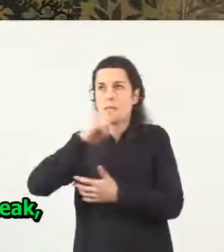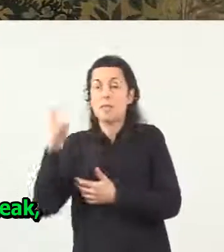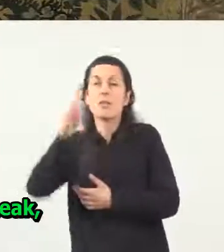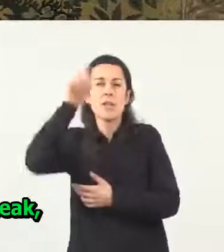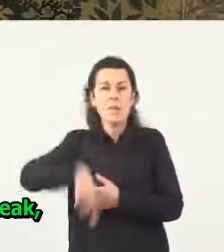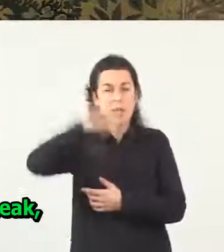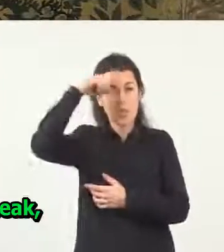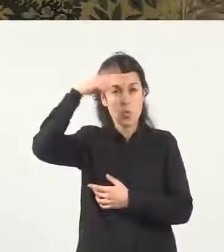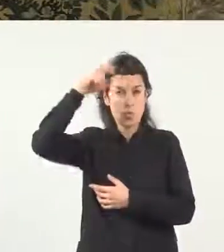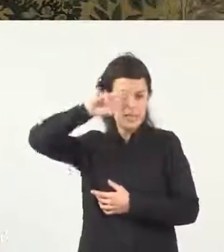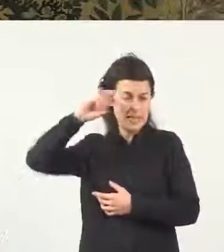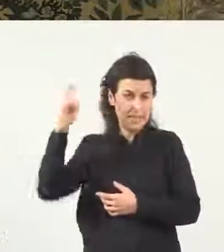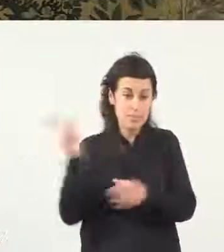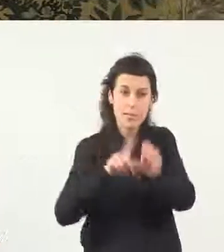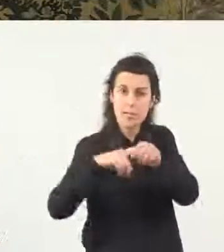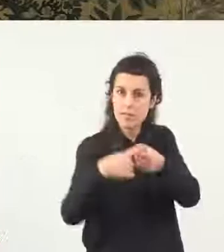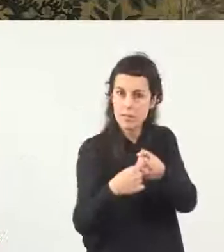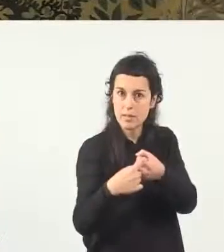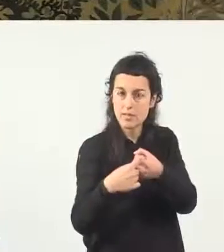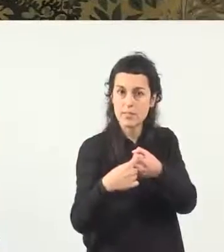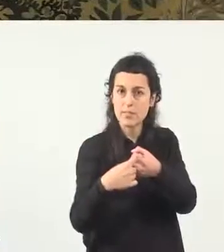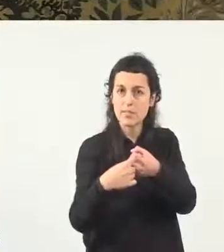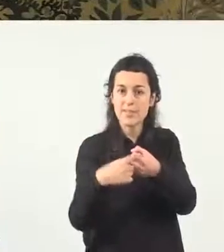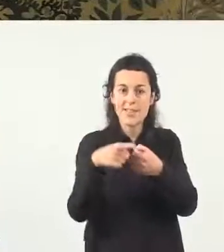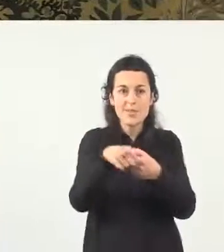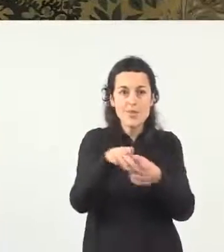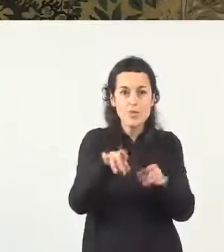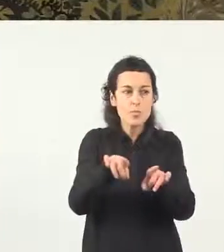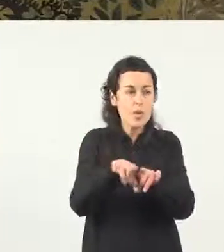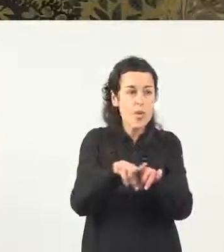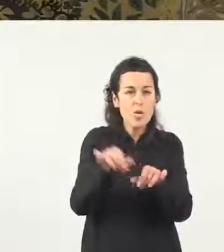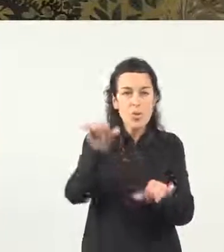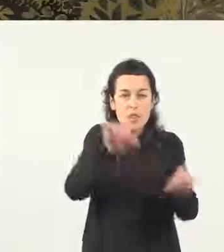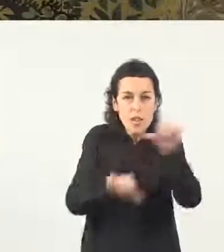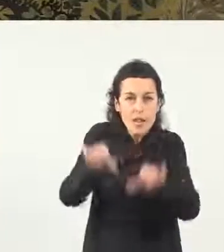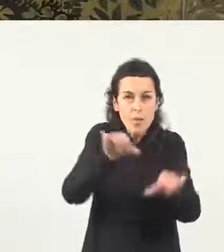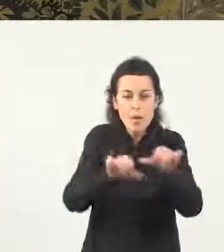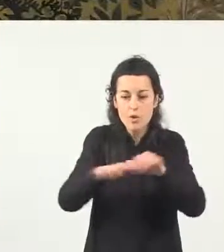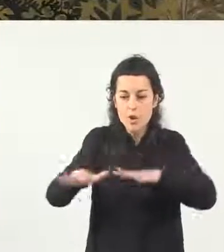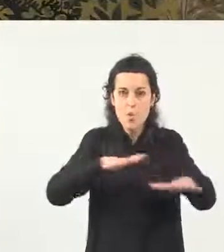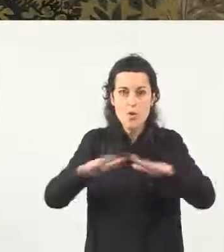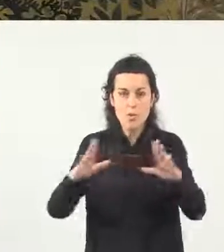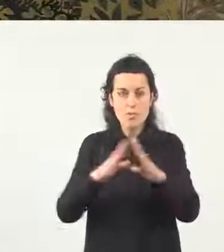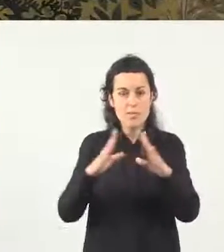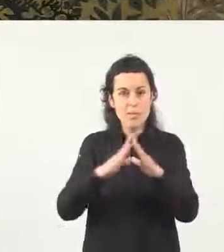emakumeak, multikulturalidadea eta hori, eta ordan izan daitezke laboratorio txikiak mugimendu feminista osoa